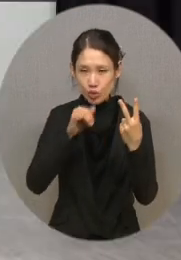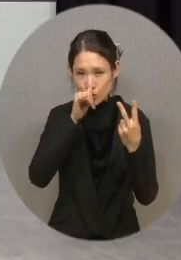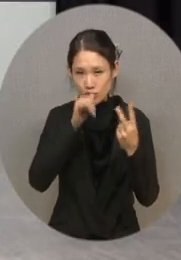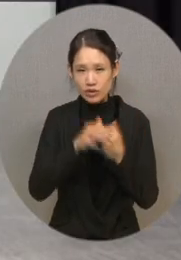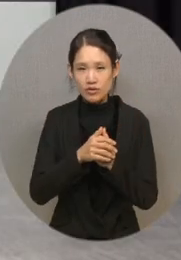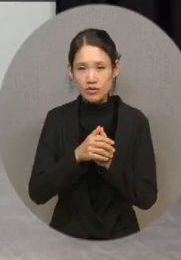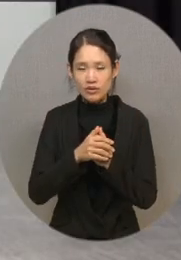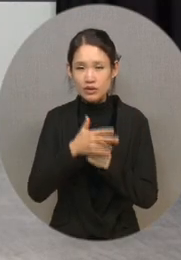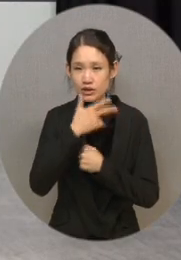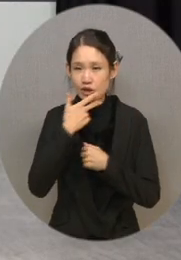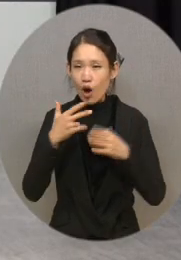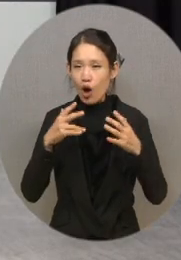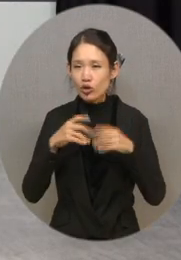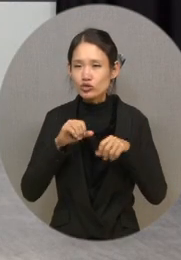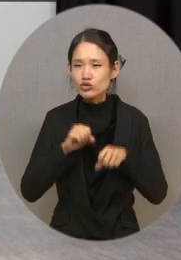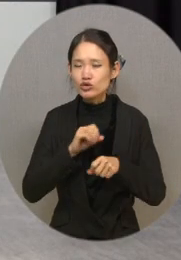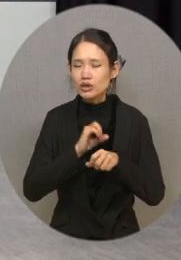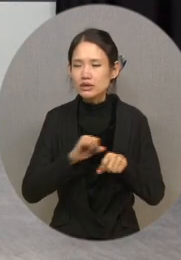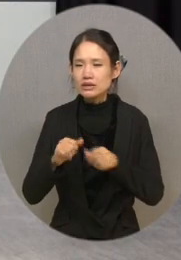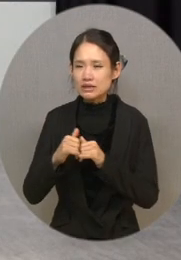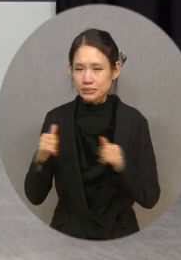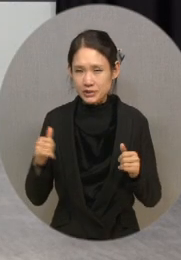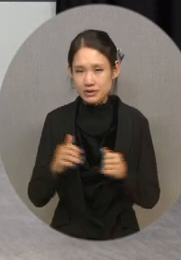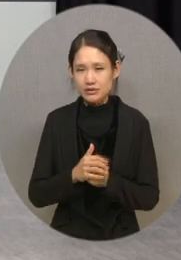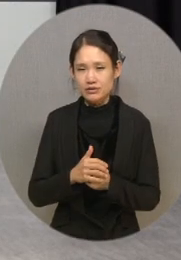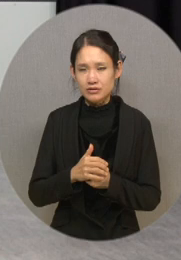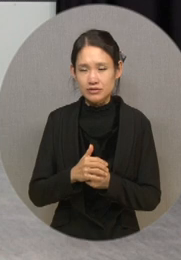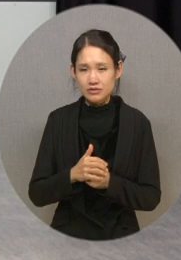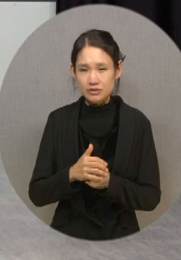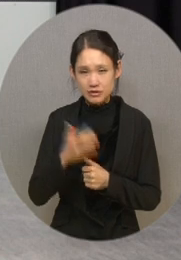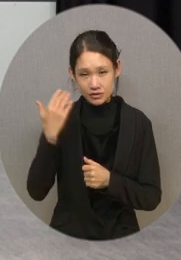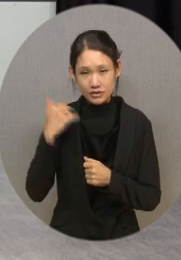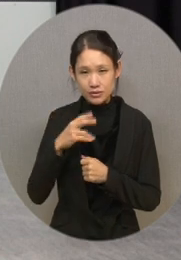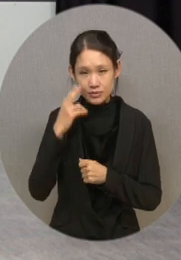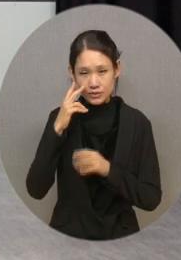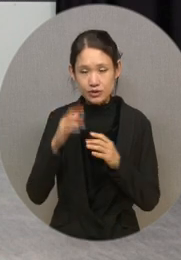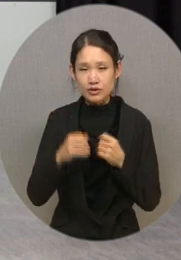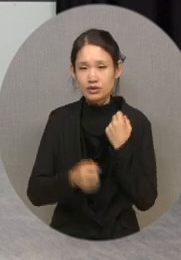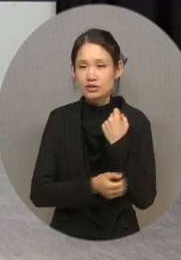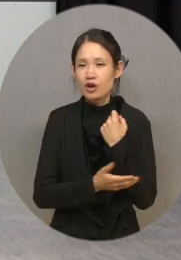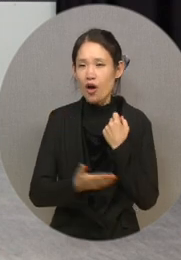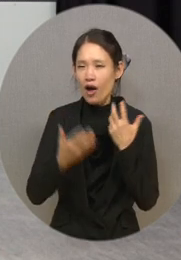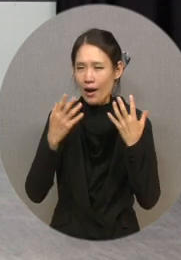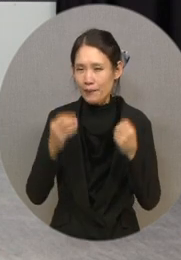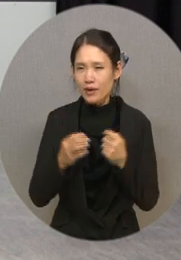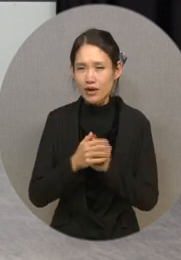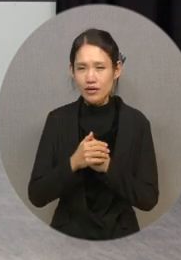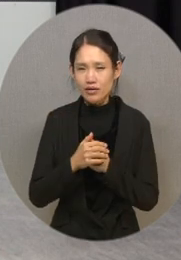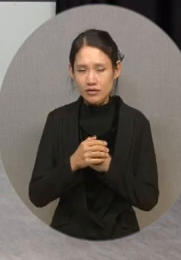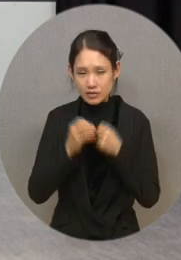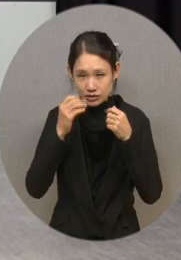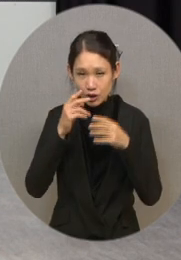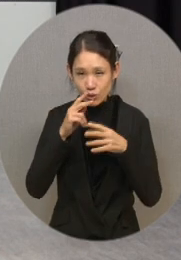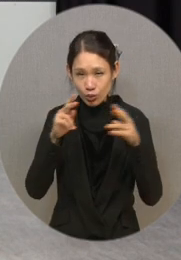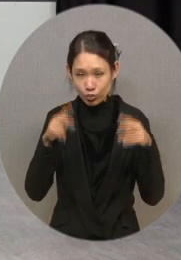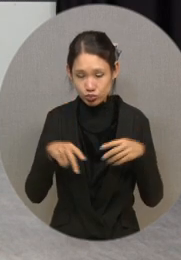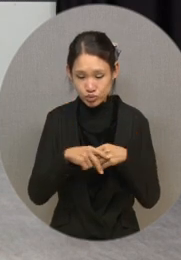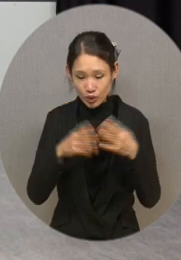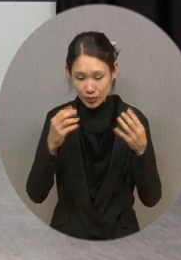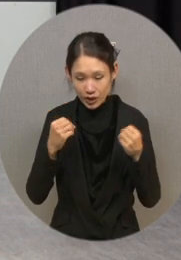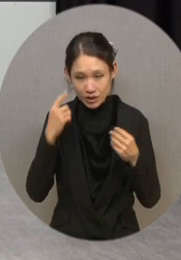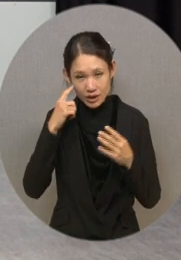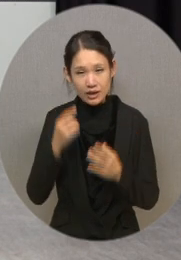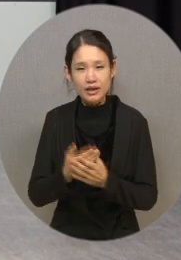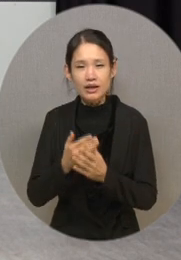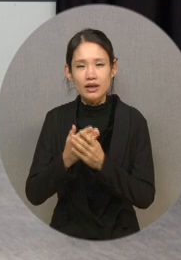영국 식민지였잖아요. 호주 뉴질랜드가. 그리고 최근에 이제 미국의 영향을 많이 받아가지고 거기서 새로운 프로그램들을 많이 개발을